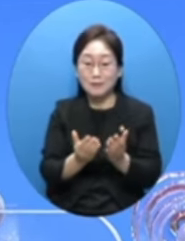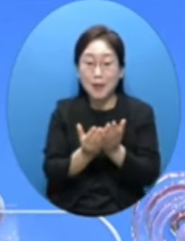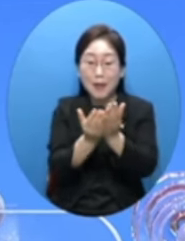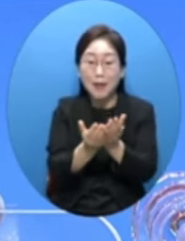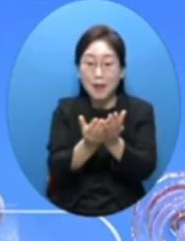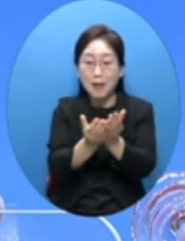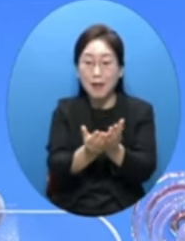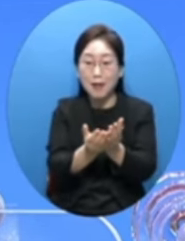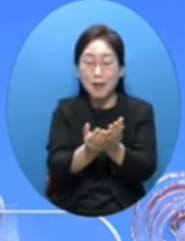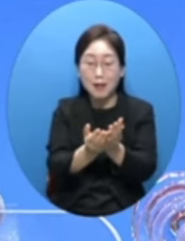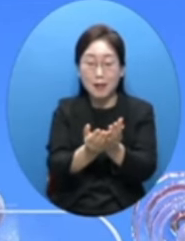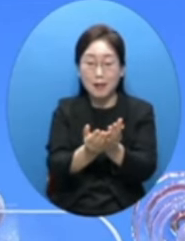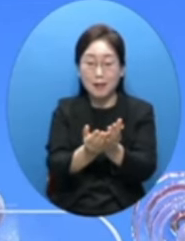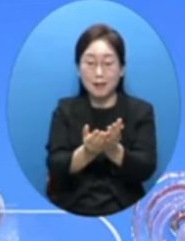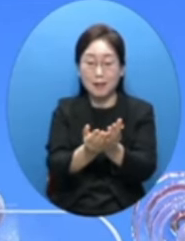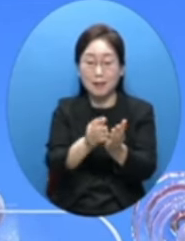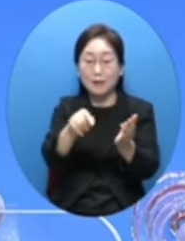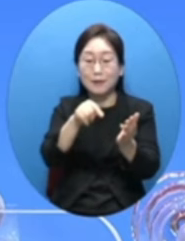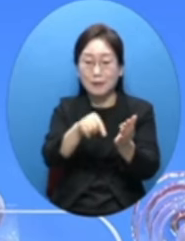배에